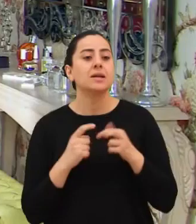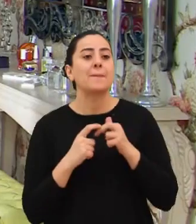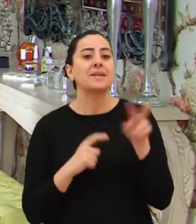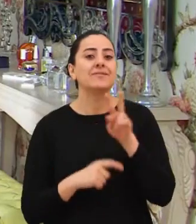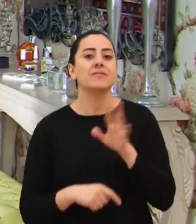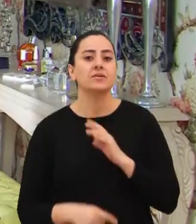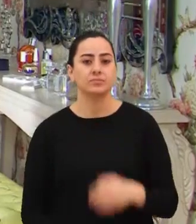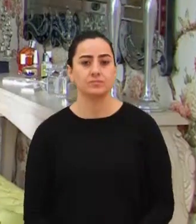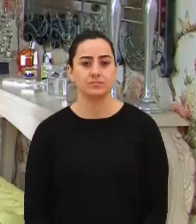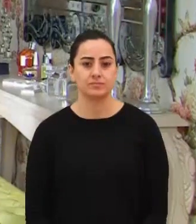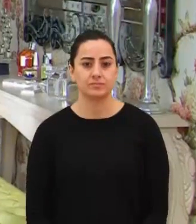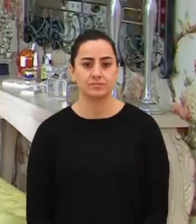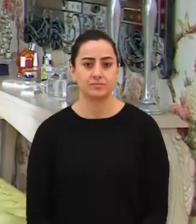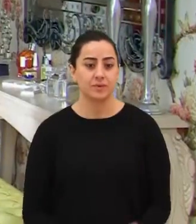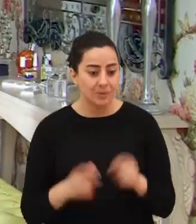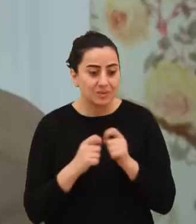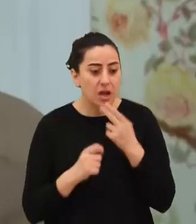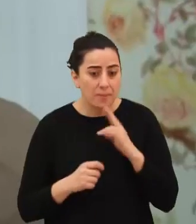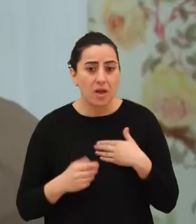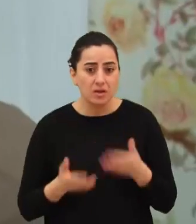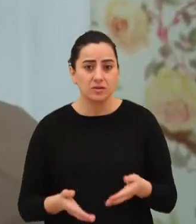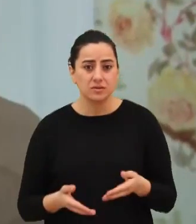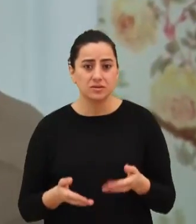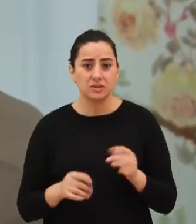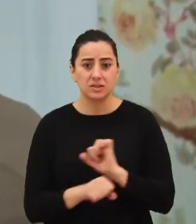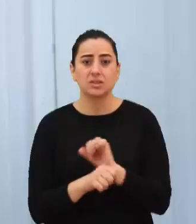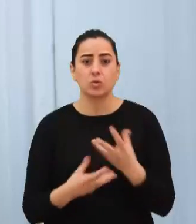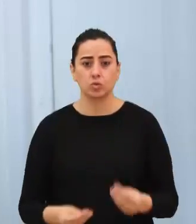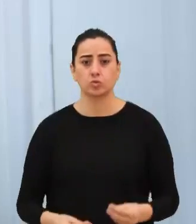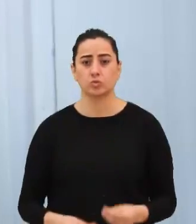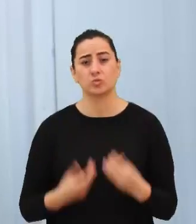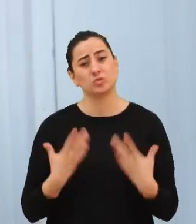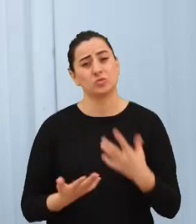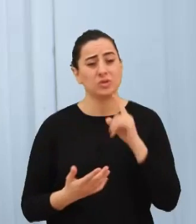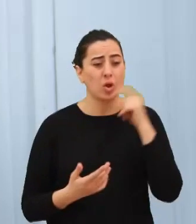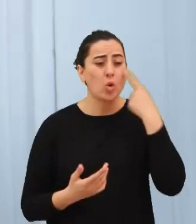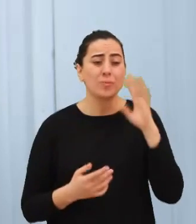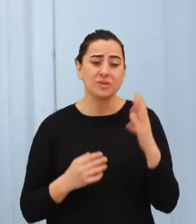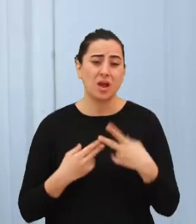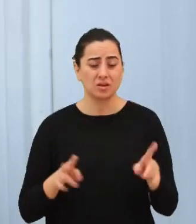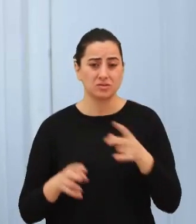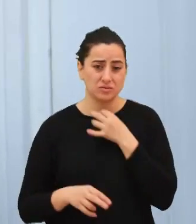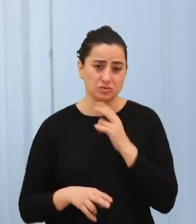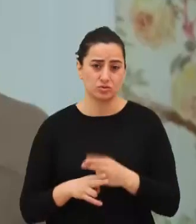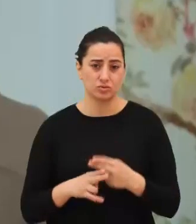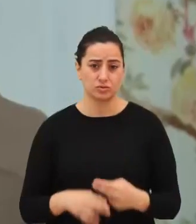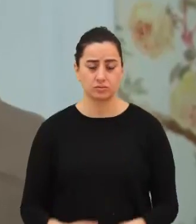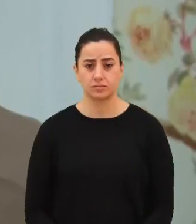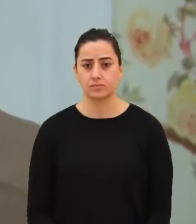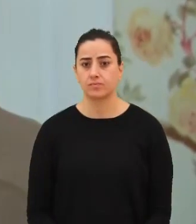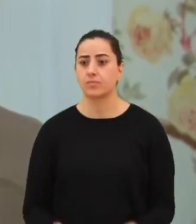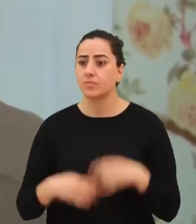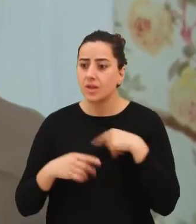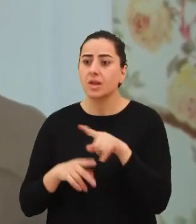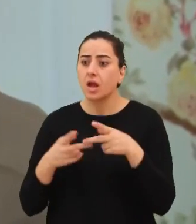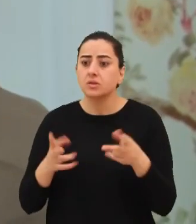Bey. Biricik abla. Biricik Hanım, biz burada kilitli kaldık. Ya ne olur dayım gelmeden bizi buradan çıkar Biricik abla. Ha,